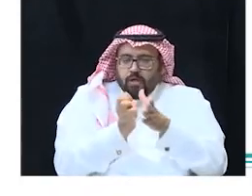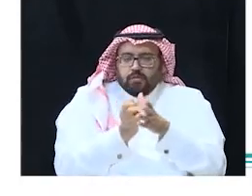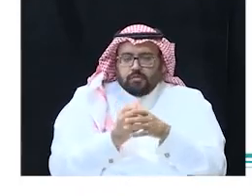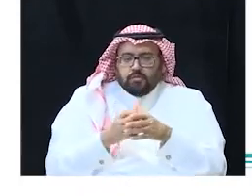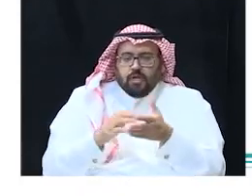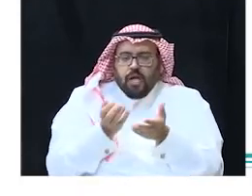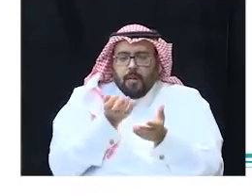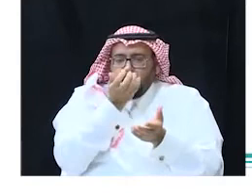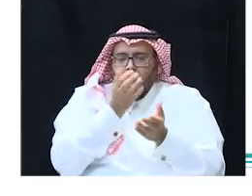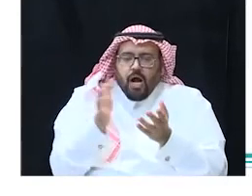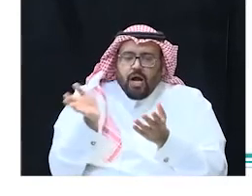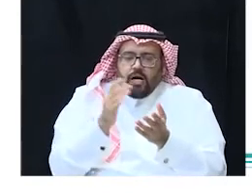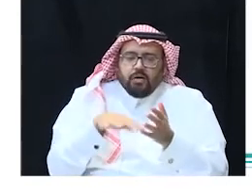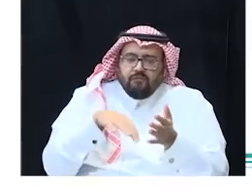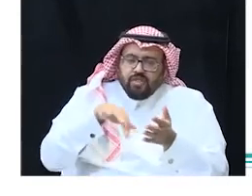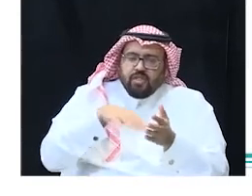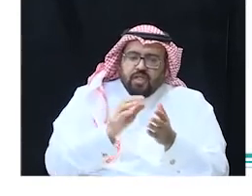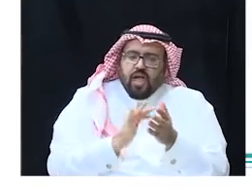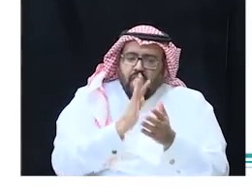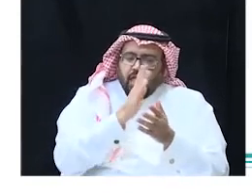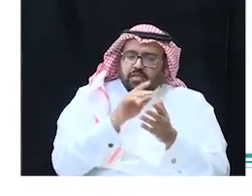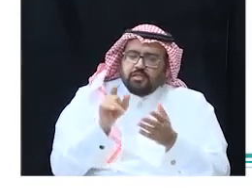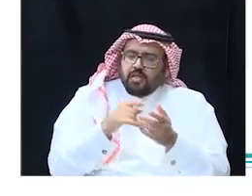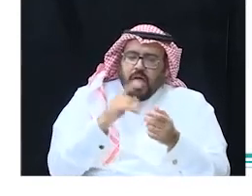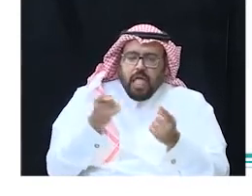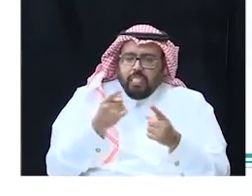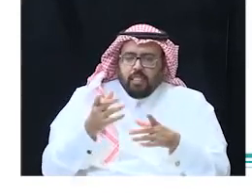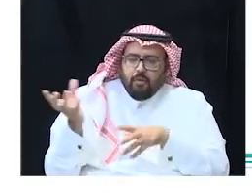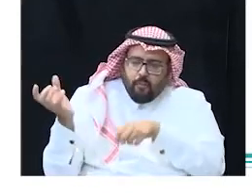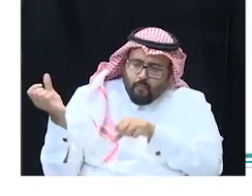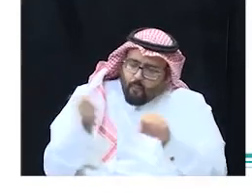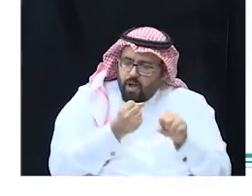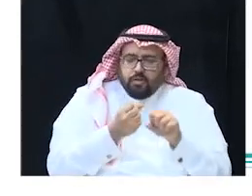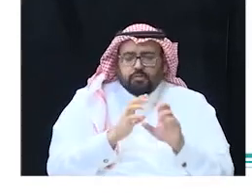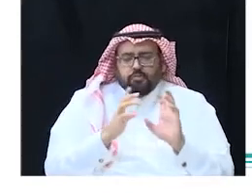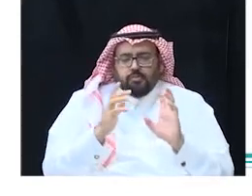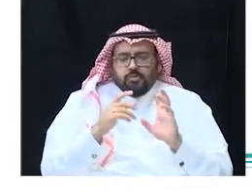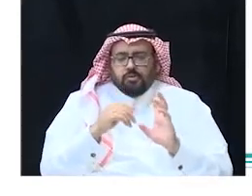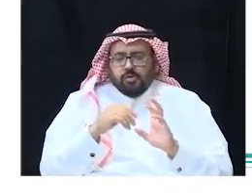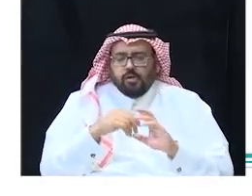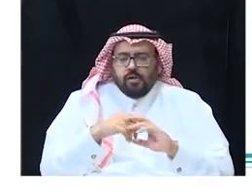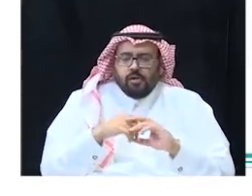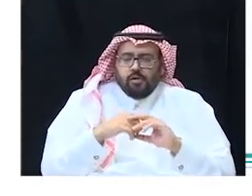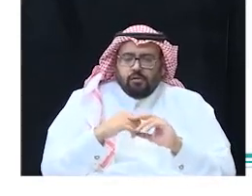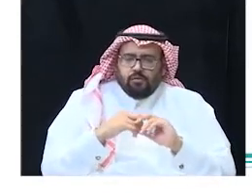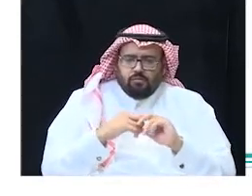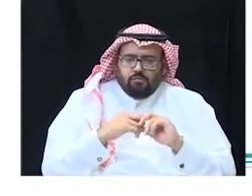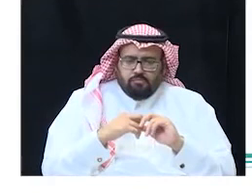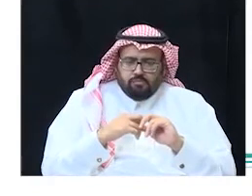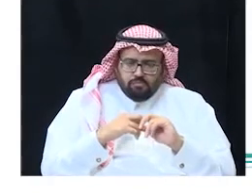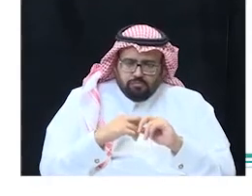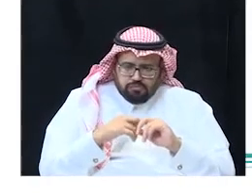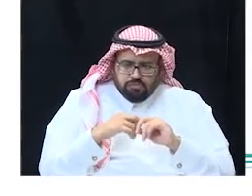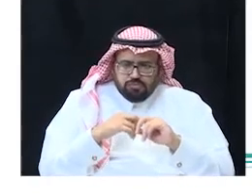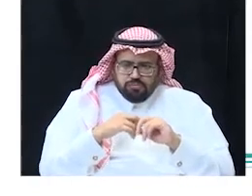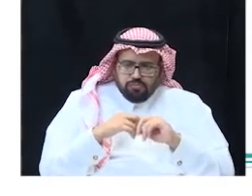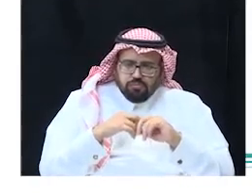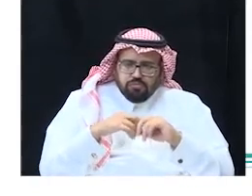الصلبة أو السائلة أو الغازية، سنأخذها بعد قليل بشكل مفصل بإذن الله سبحانه وتعالى.